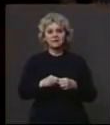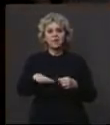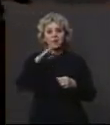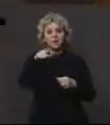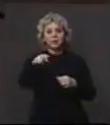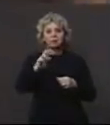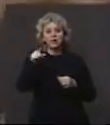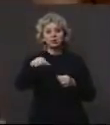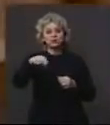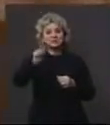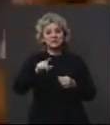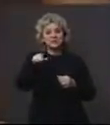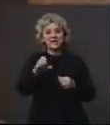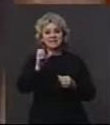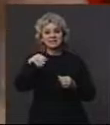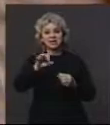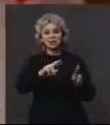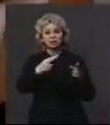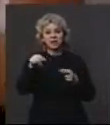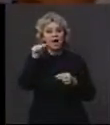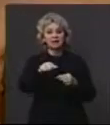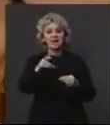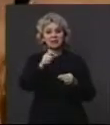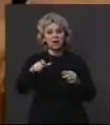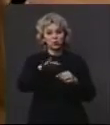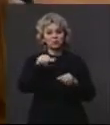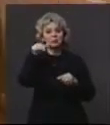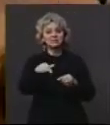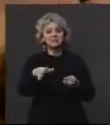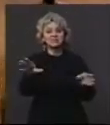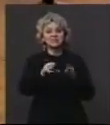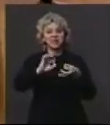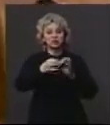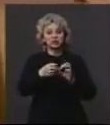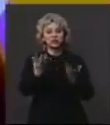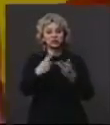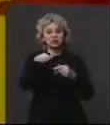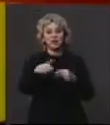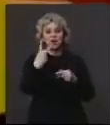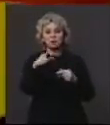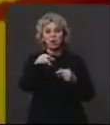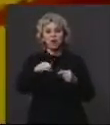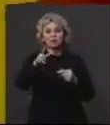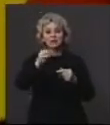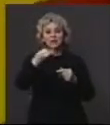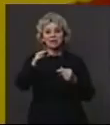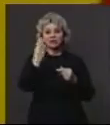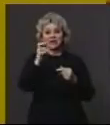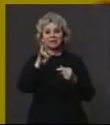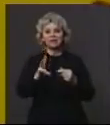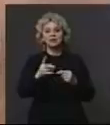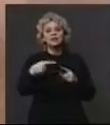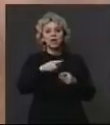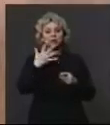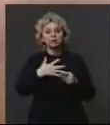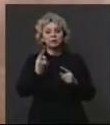Парень из Батайска, он специалист по эстрадному танцу, она по народному. А здесь сложнейшей считают композицию «Automation». Для меня она